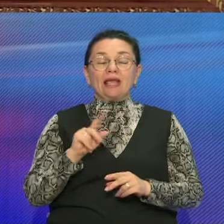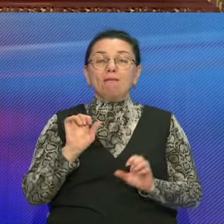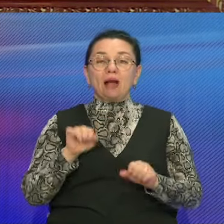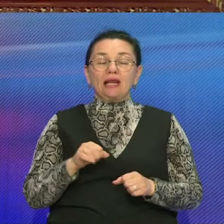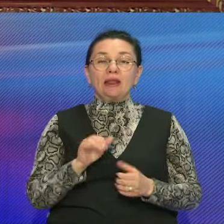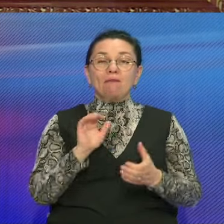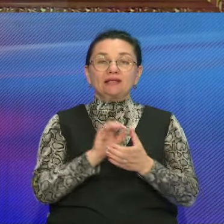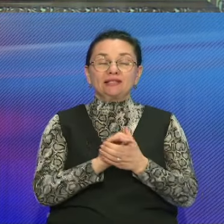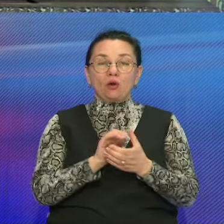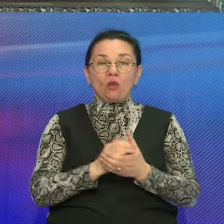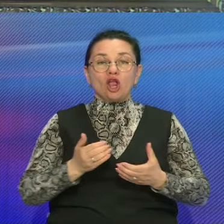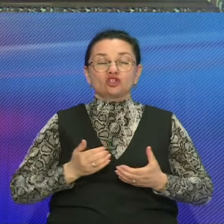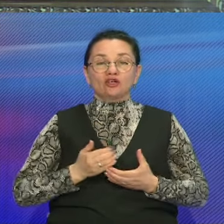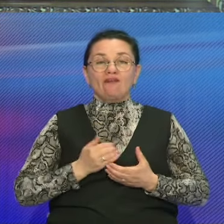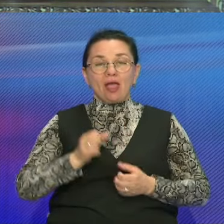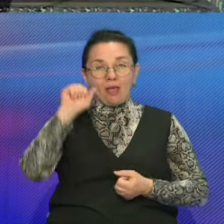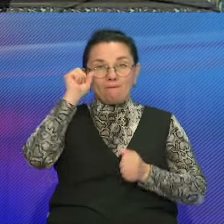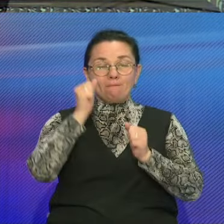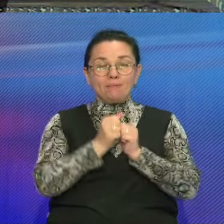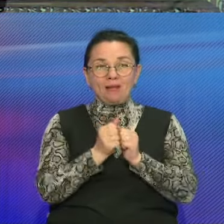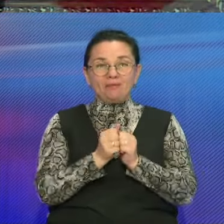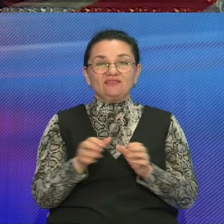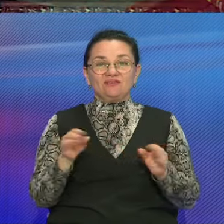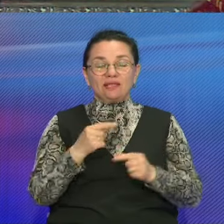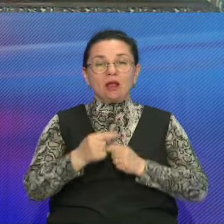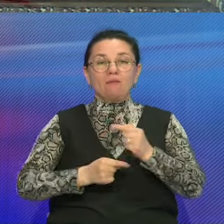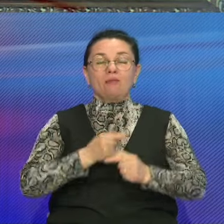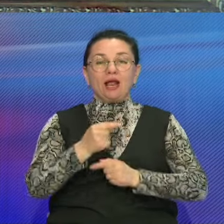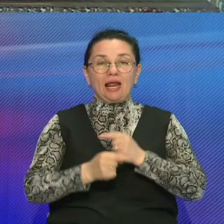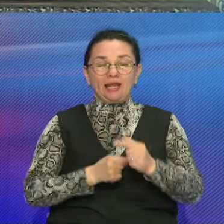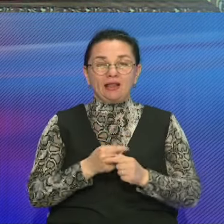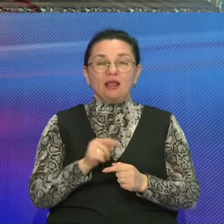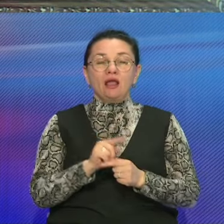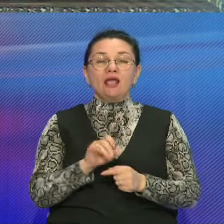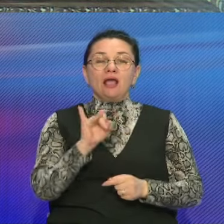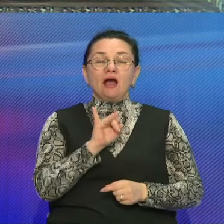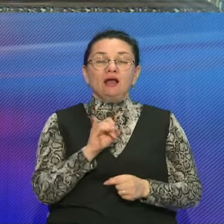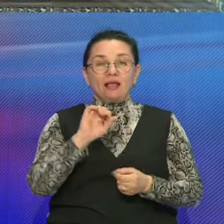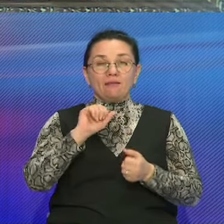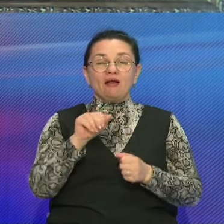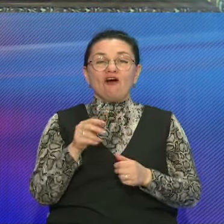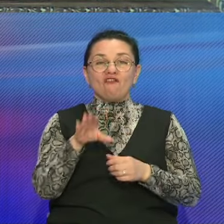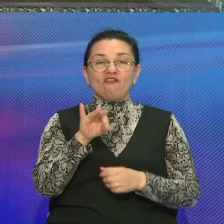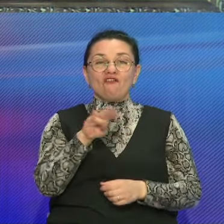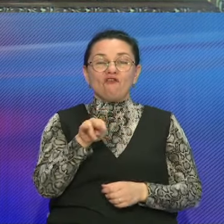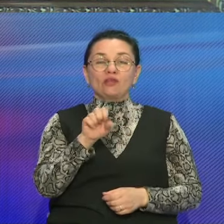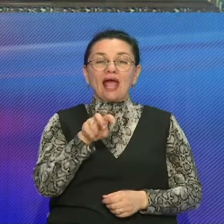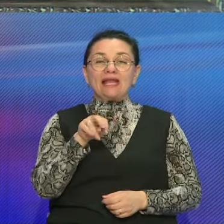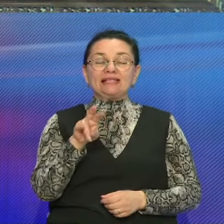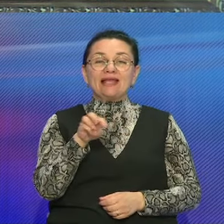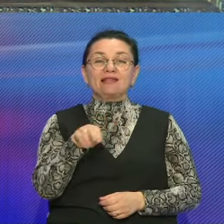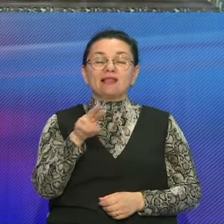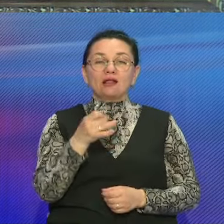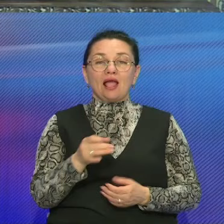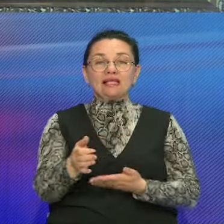«Живая пам'ять удячних поколінь», ініціюваним доброчинним фондом ім'я Олексія Талая. Головна мета проєкту – зібрати